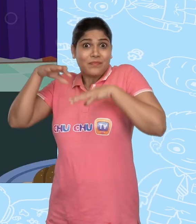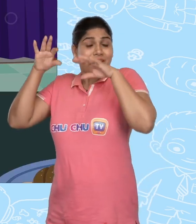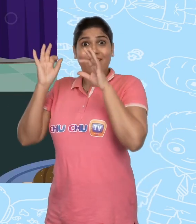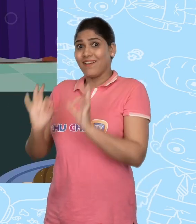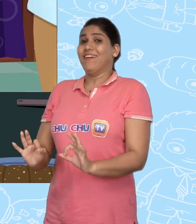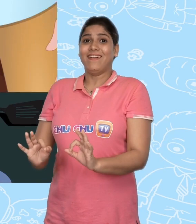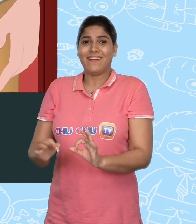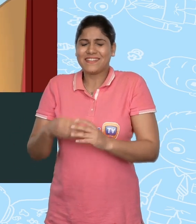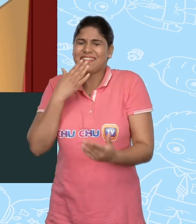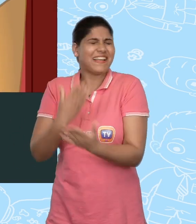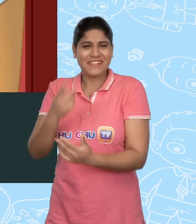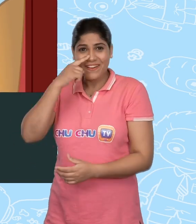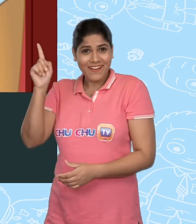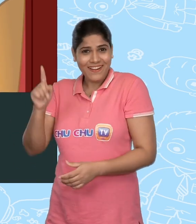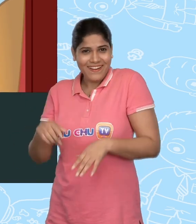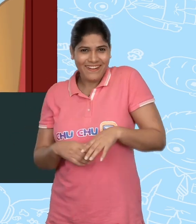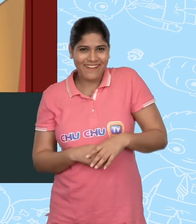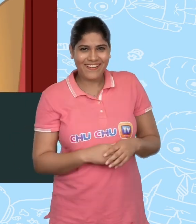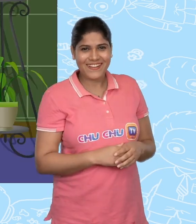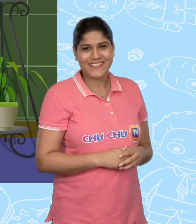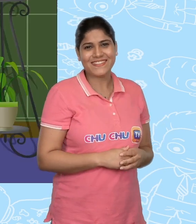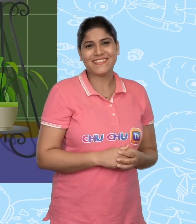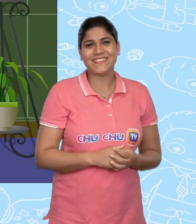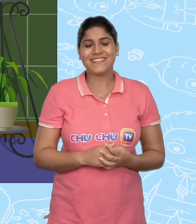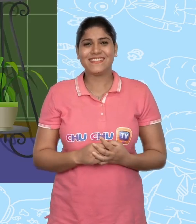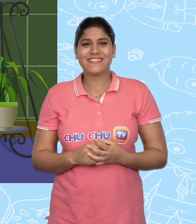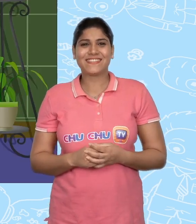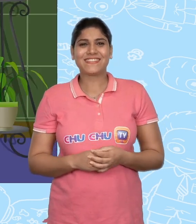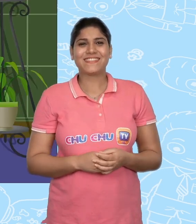यम्मी, थैंक यू मम्मी।